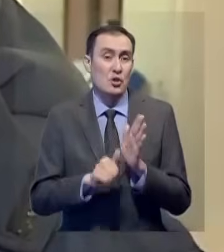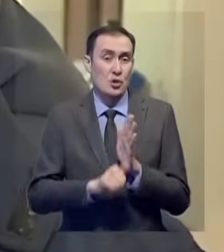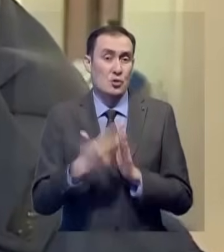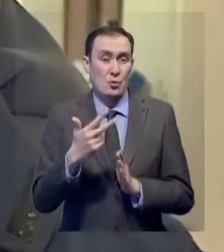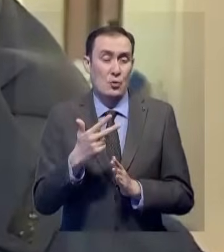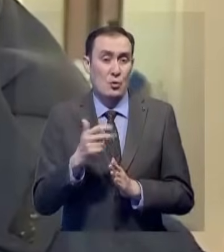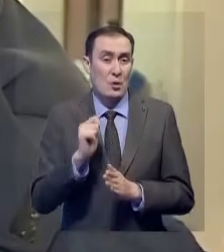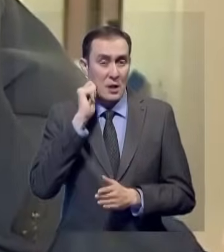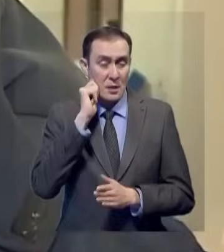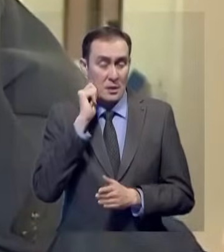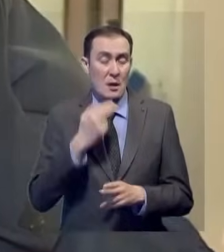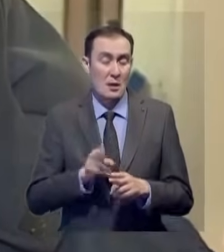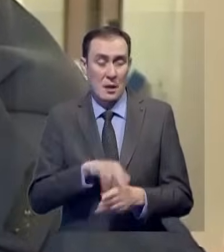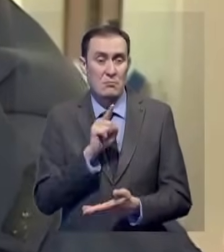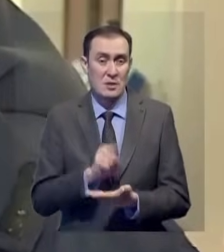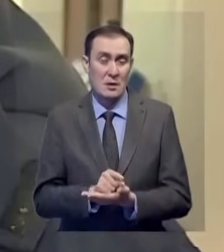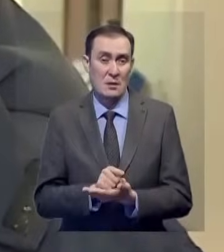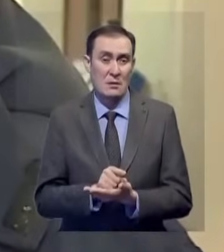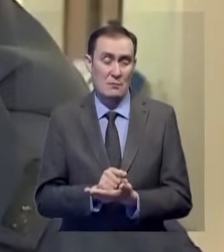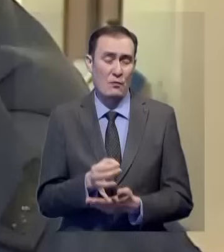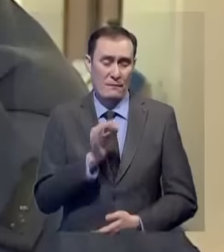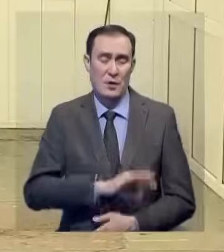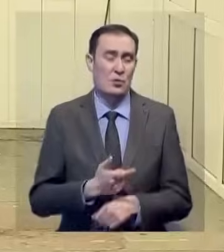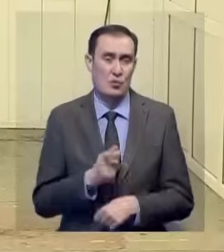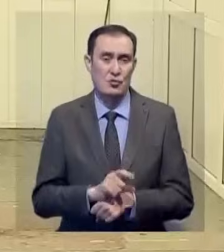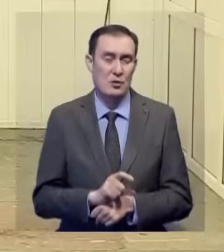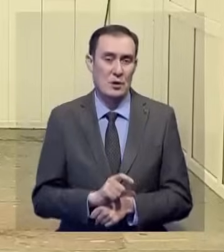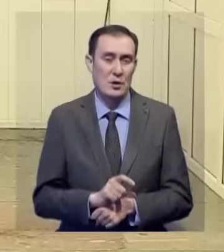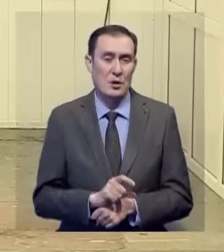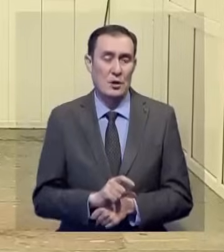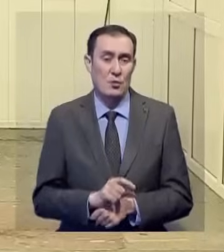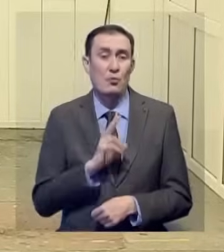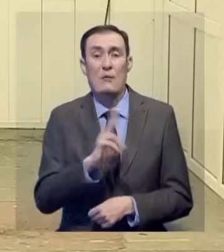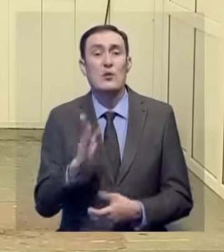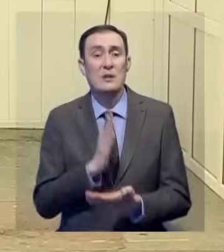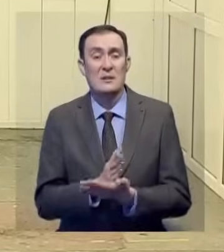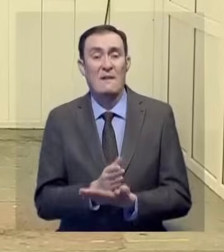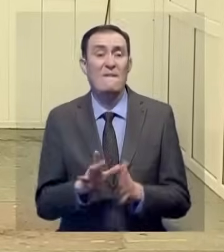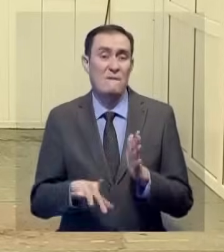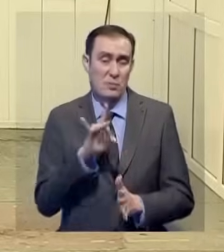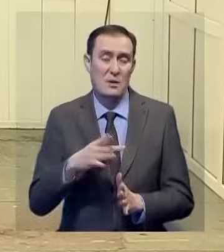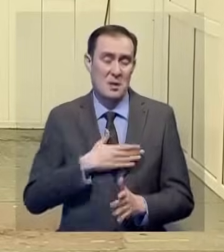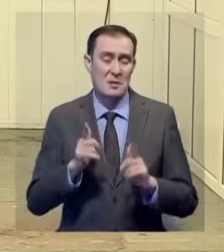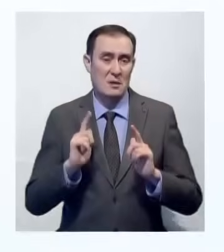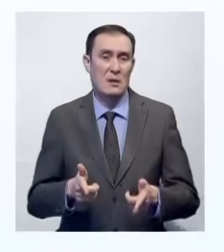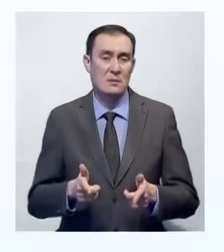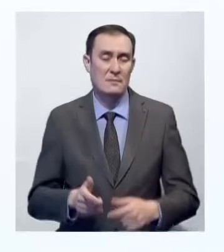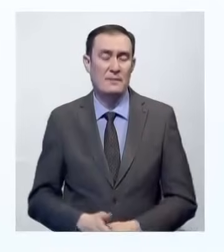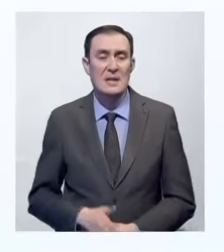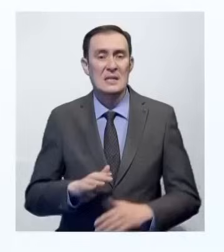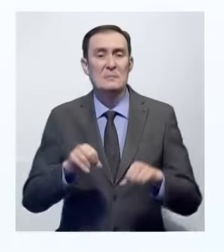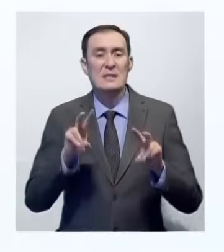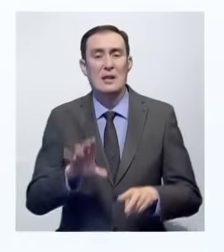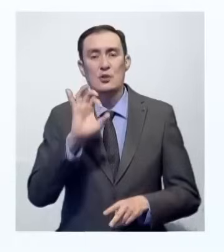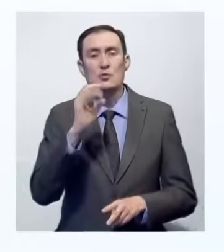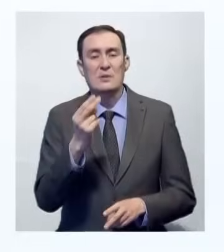63 лет это обязательно. Выгодно очень. Если у кого есть выбор, я поддерживаю это. Специальную